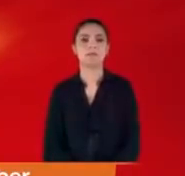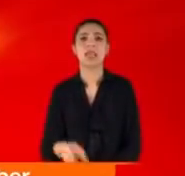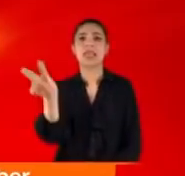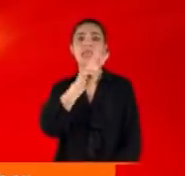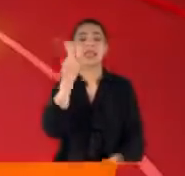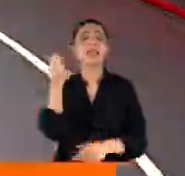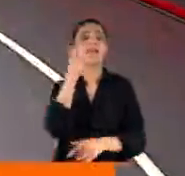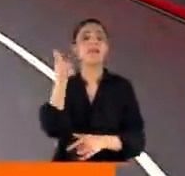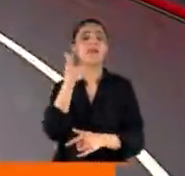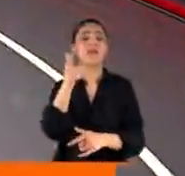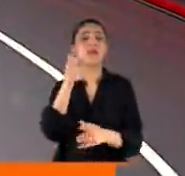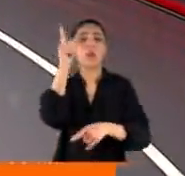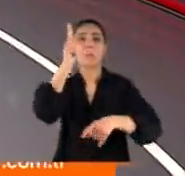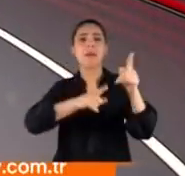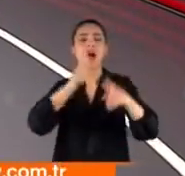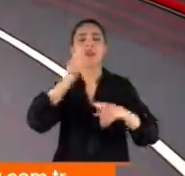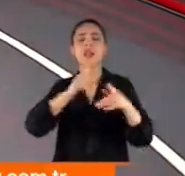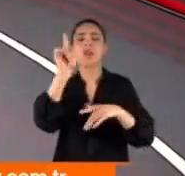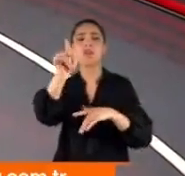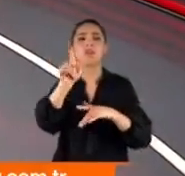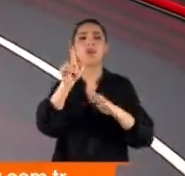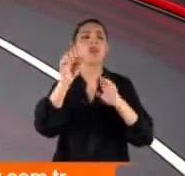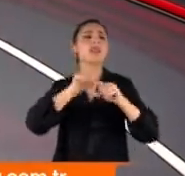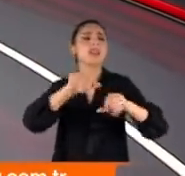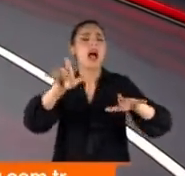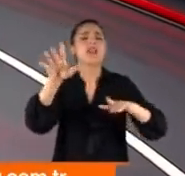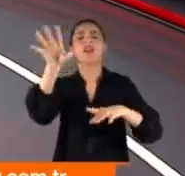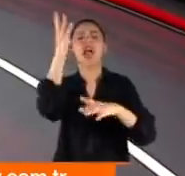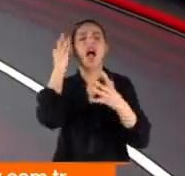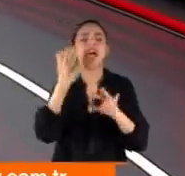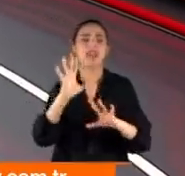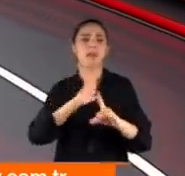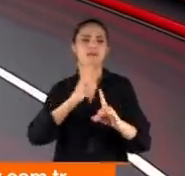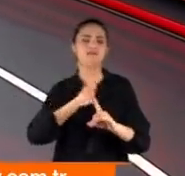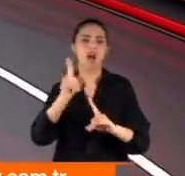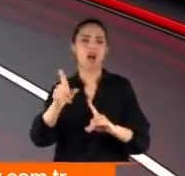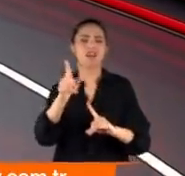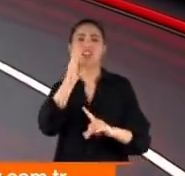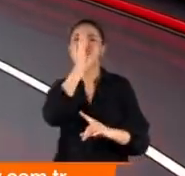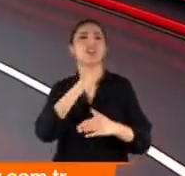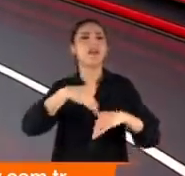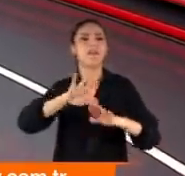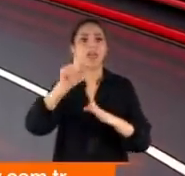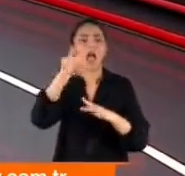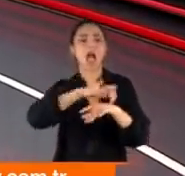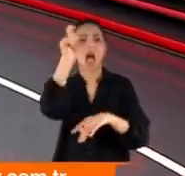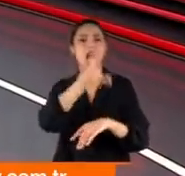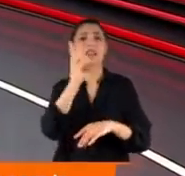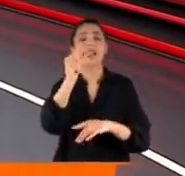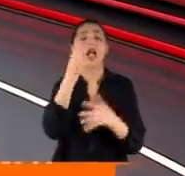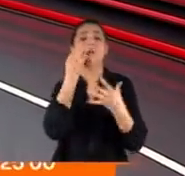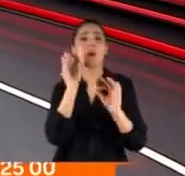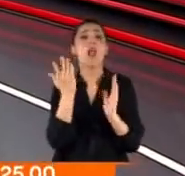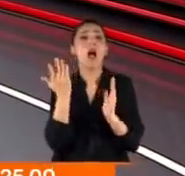Şimdi bu iki görüntü aslında bazılarının hala bu salgını yeterince ciddiye almadığını gösteriyor. Zaten vaka sayıları da buna işaret ediyor